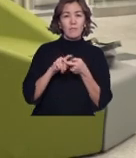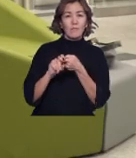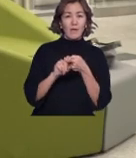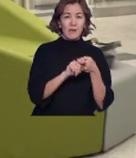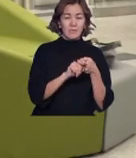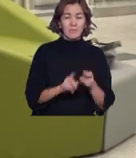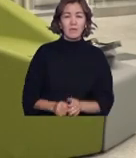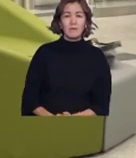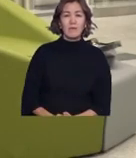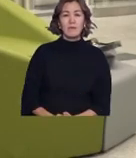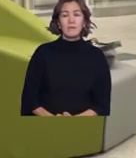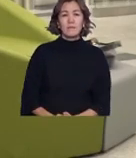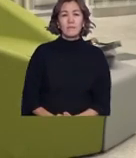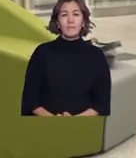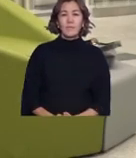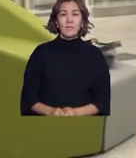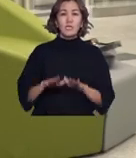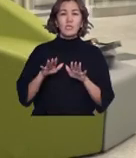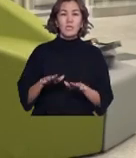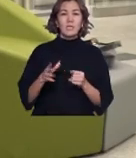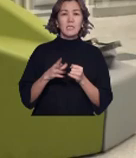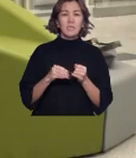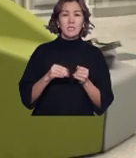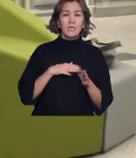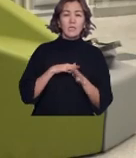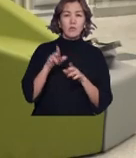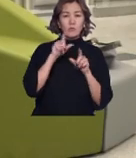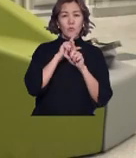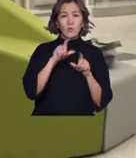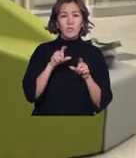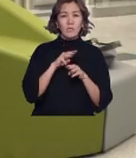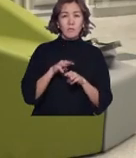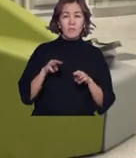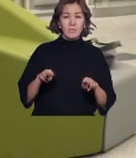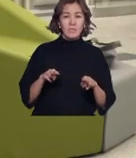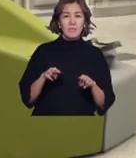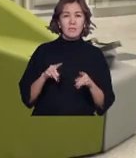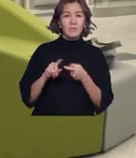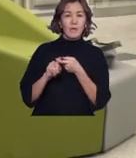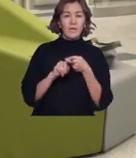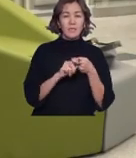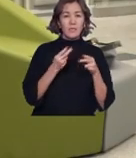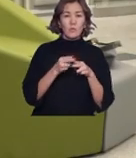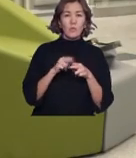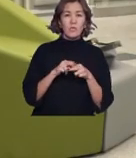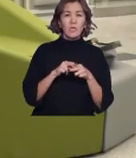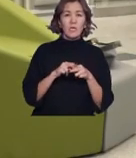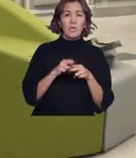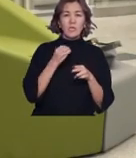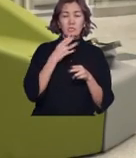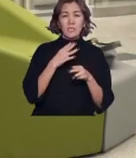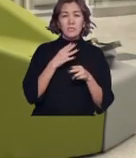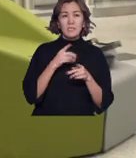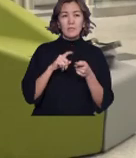өкілетті органдарменен жоғарыдағы парламенттің байланысына, жергілікті жерде атқарушы органдармен министрлердің байланысына өте бір жақсы